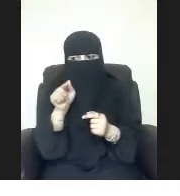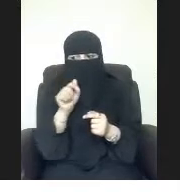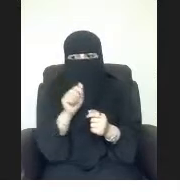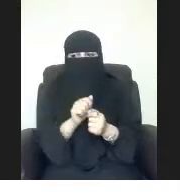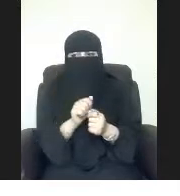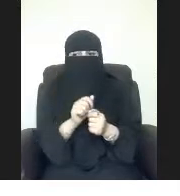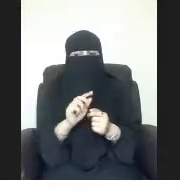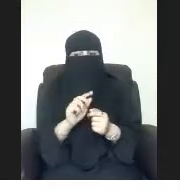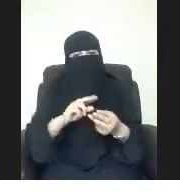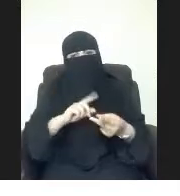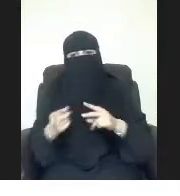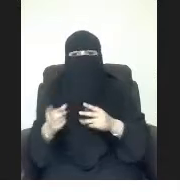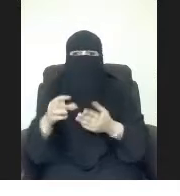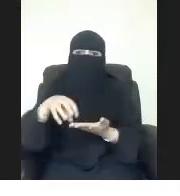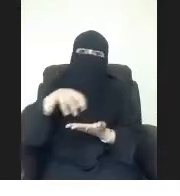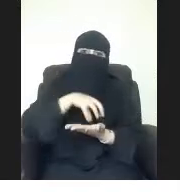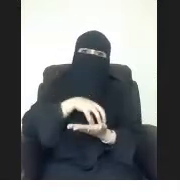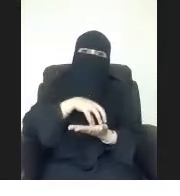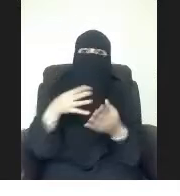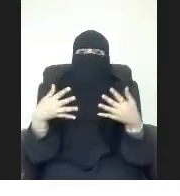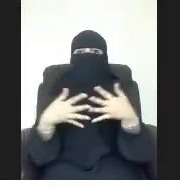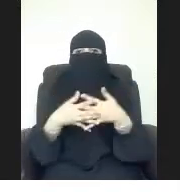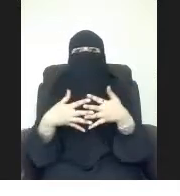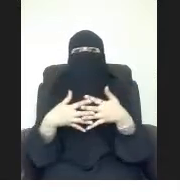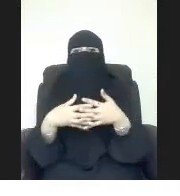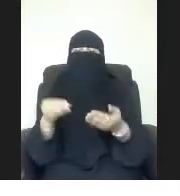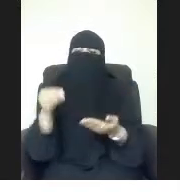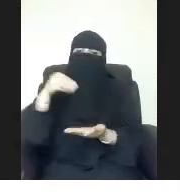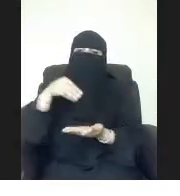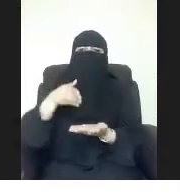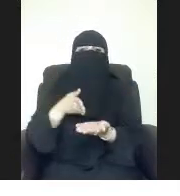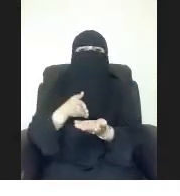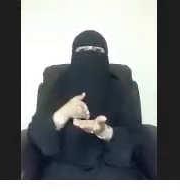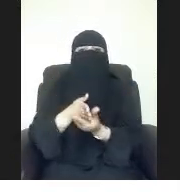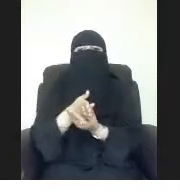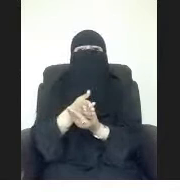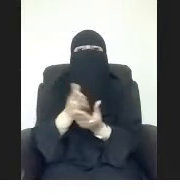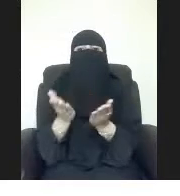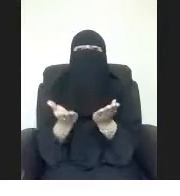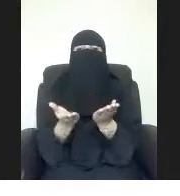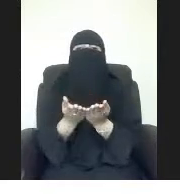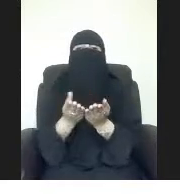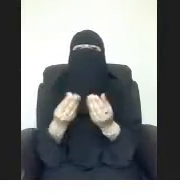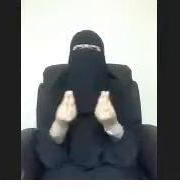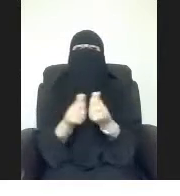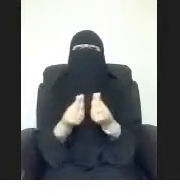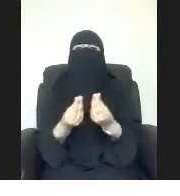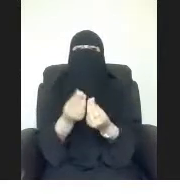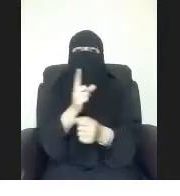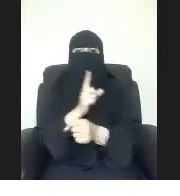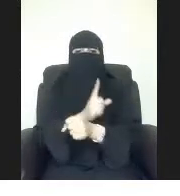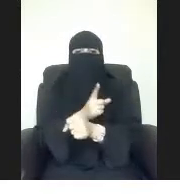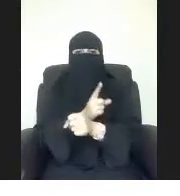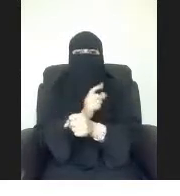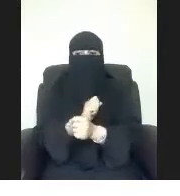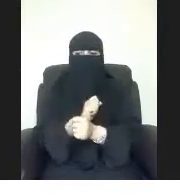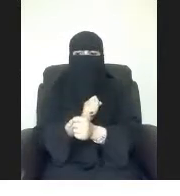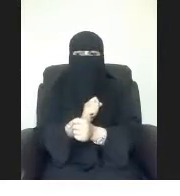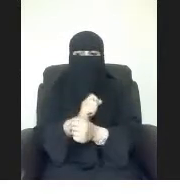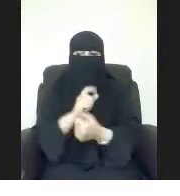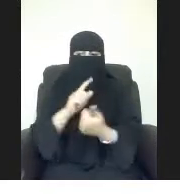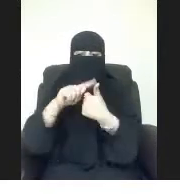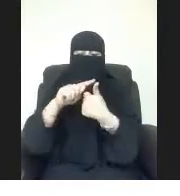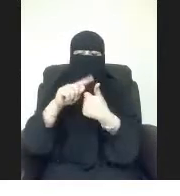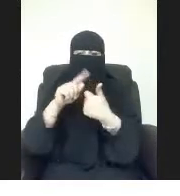Learning، لأنهم داخل مدرسة مع المدرس. طيب، نموذج التناول المعملي هو نفسه الأول، ولكنهم في